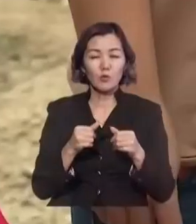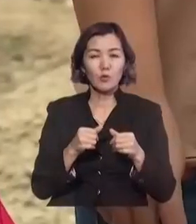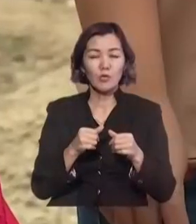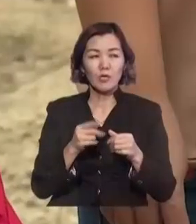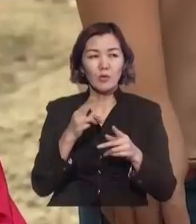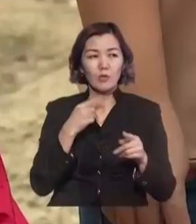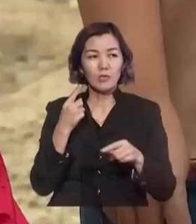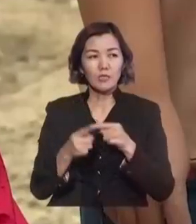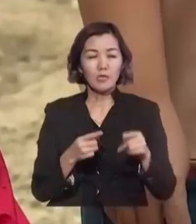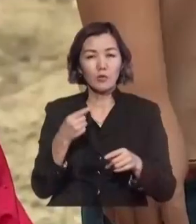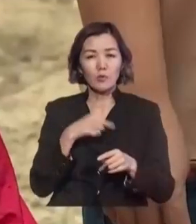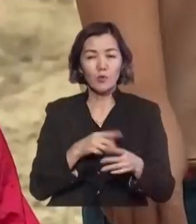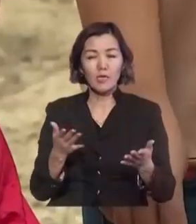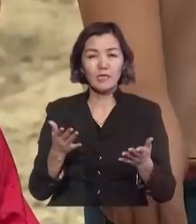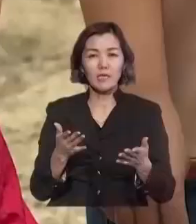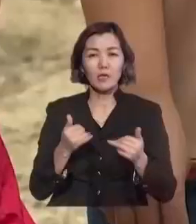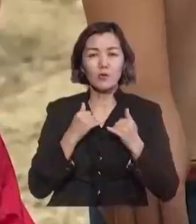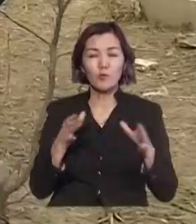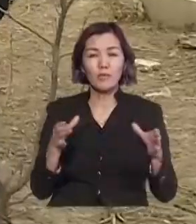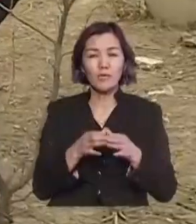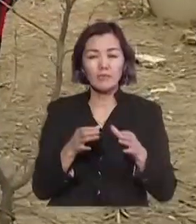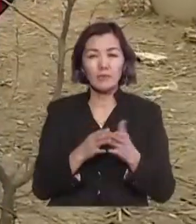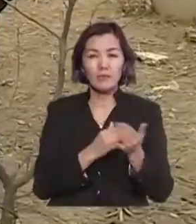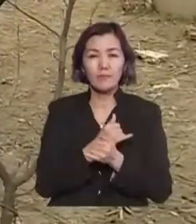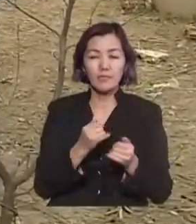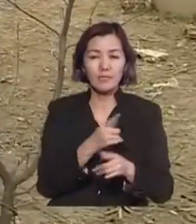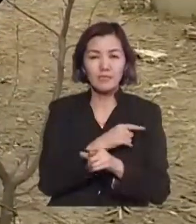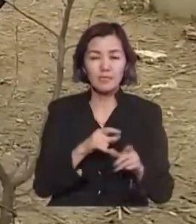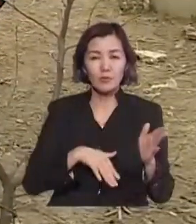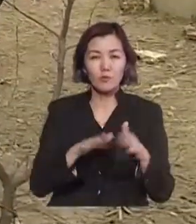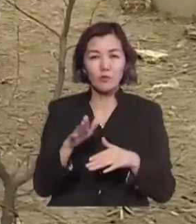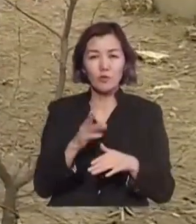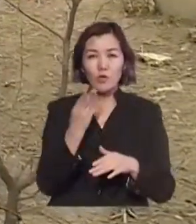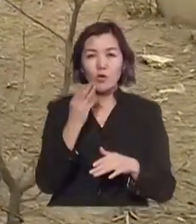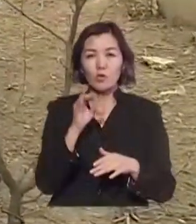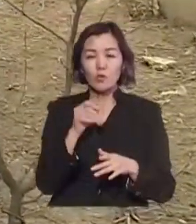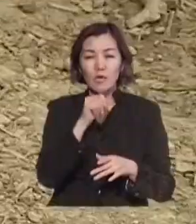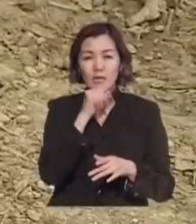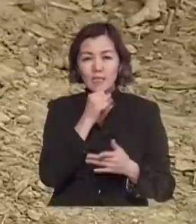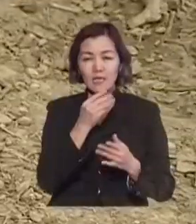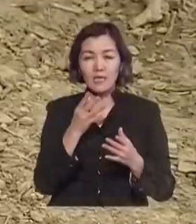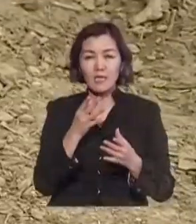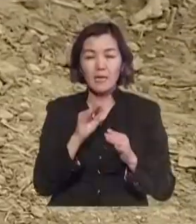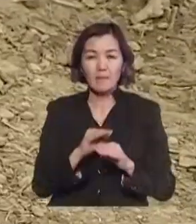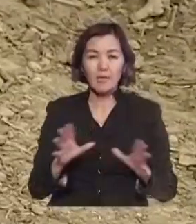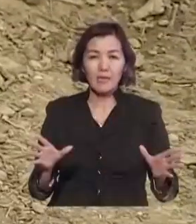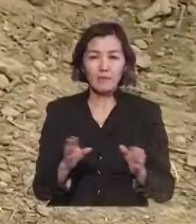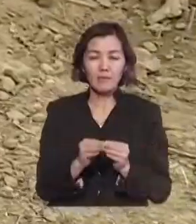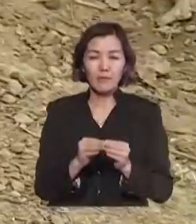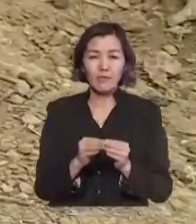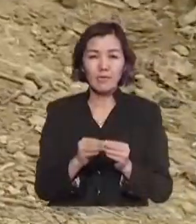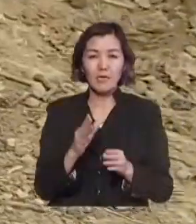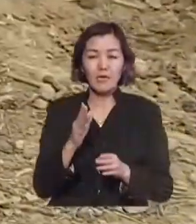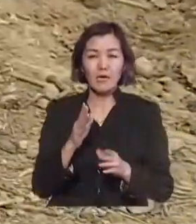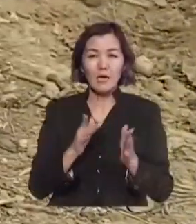айналдырған. Рухани шаһардың құрметті азаматы, медицина саласының үздігі Шора Ақсақал биыл да немерелерімен бірге ауласына